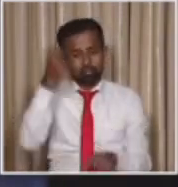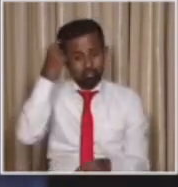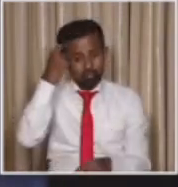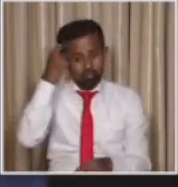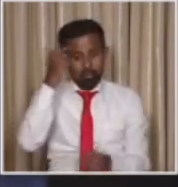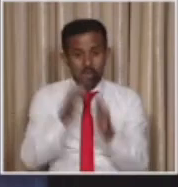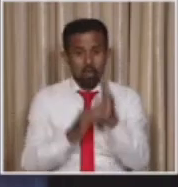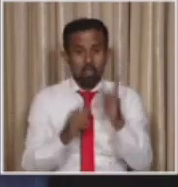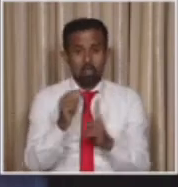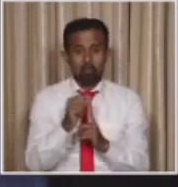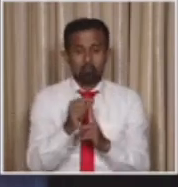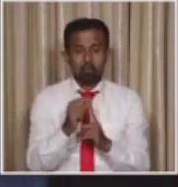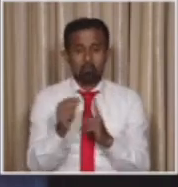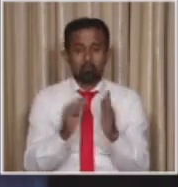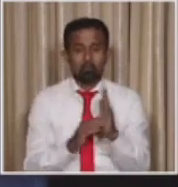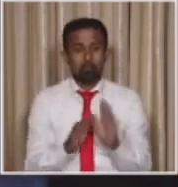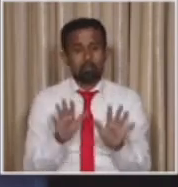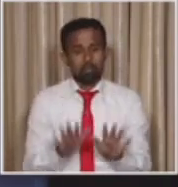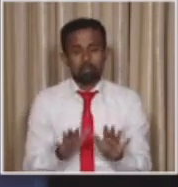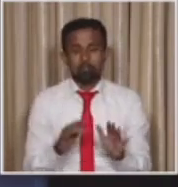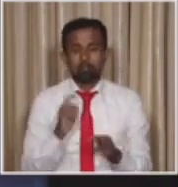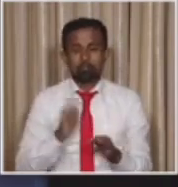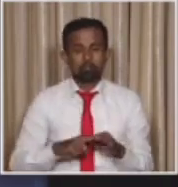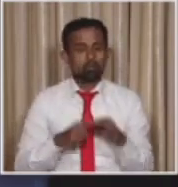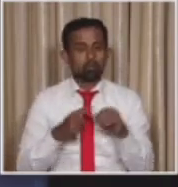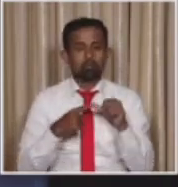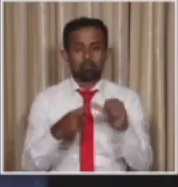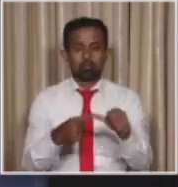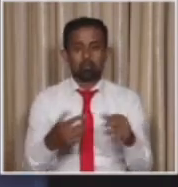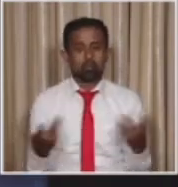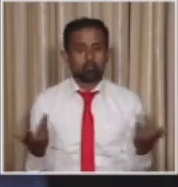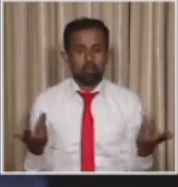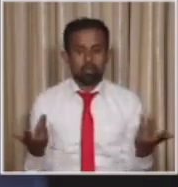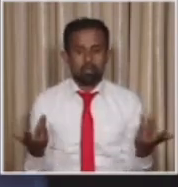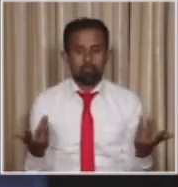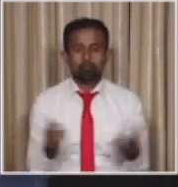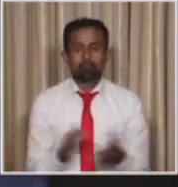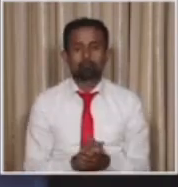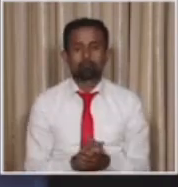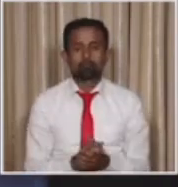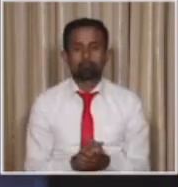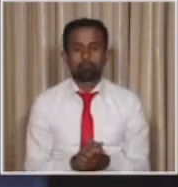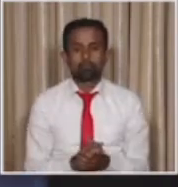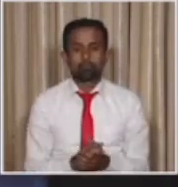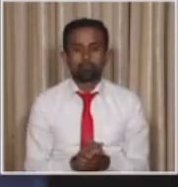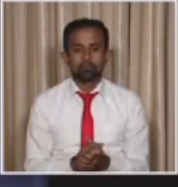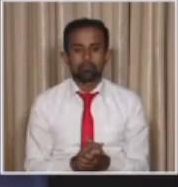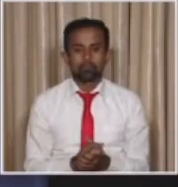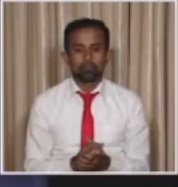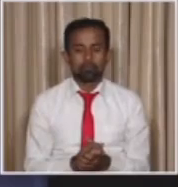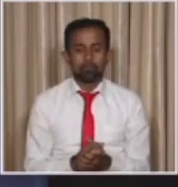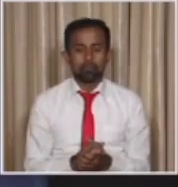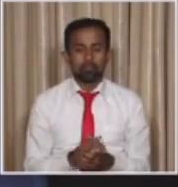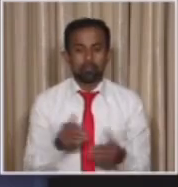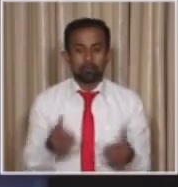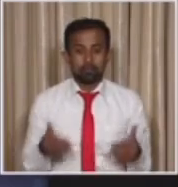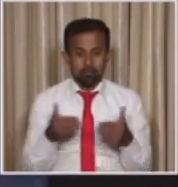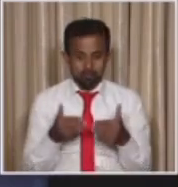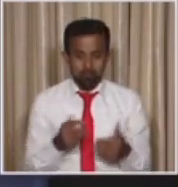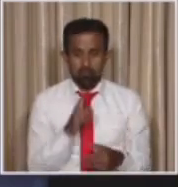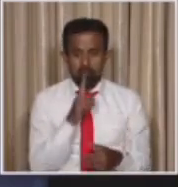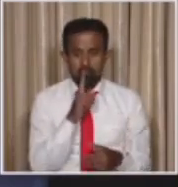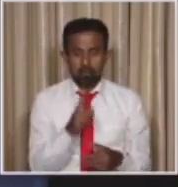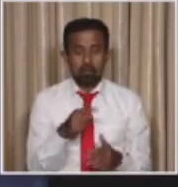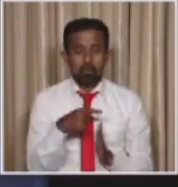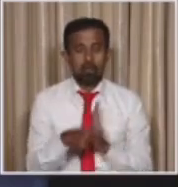ඉන්න අමාත්‍යවරු මන්ත්‍රීවරු ඉන්නකම මම හිතන්නේ මේ ප්‍රශ්නේ උත්තර හොයන්න බෑ ඒ වගේ විශේෂයෙන්ම අද අපි කියන්න ඕන ගරු සභාපතිතුමනි